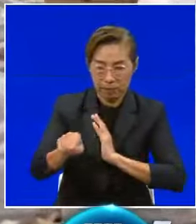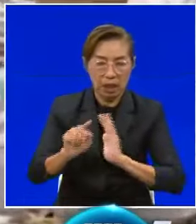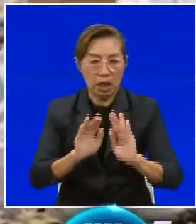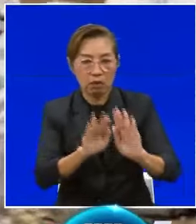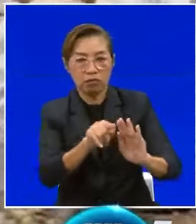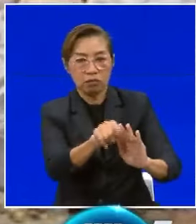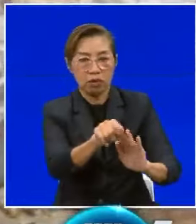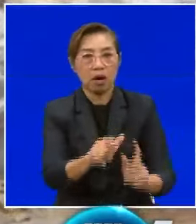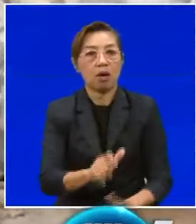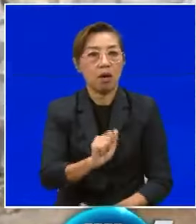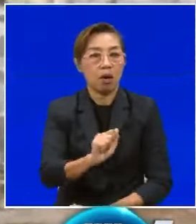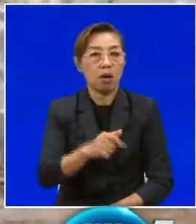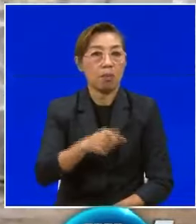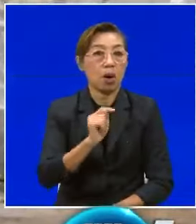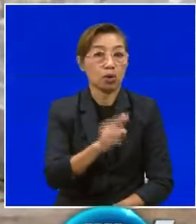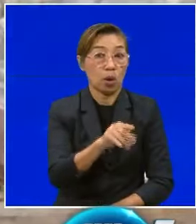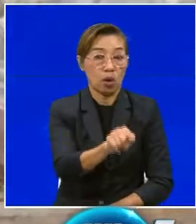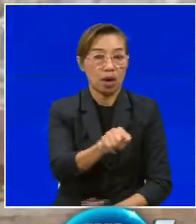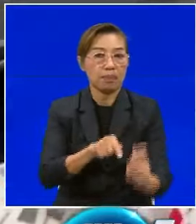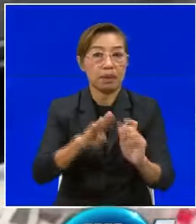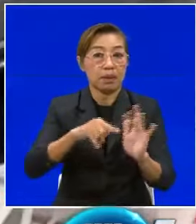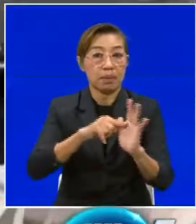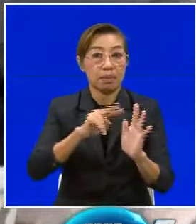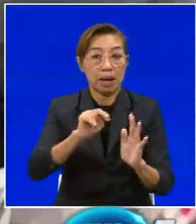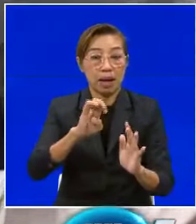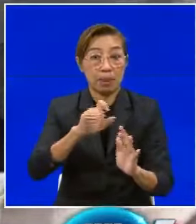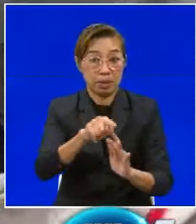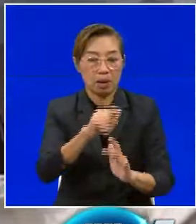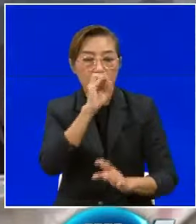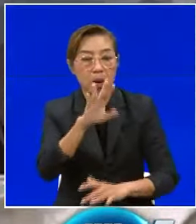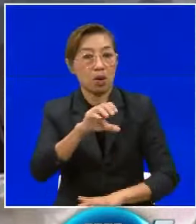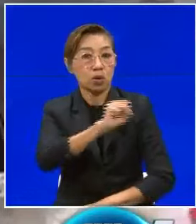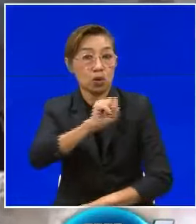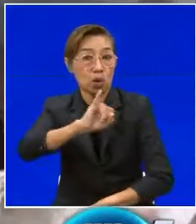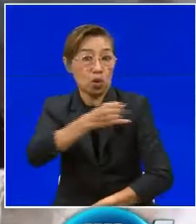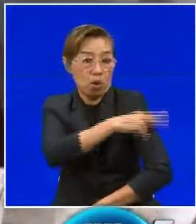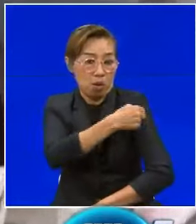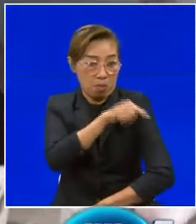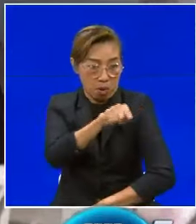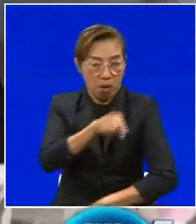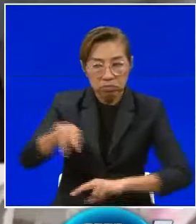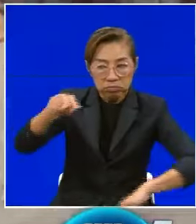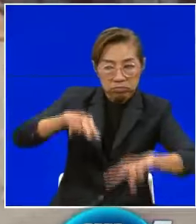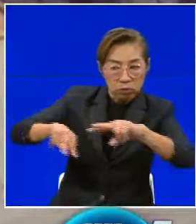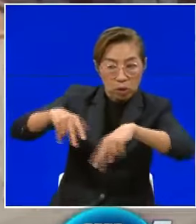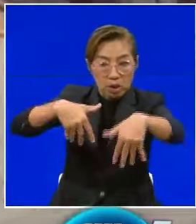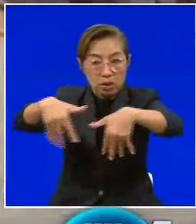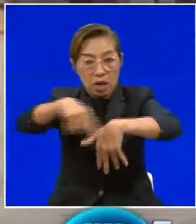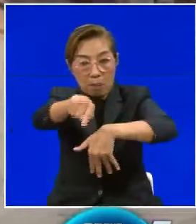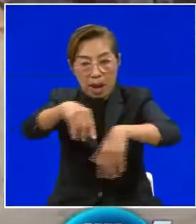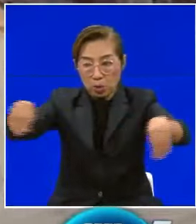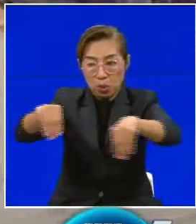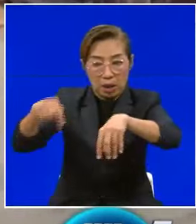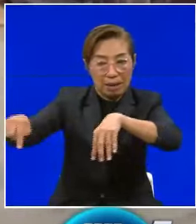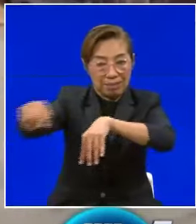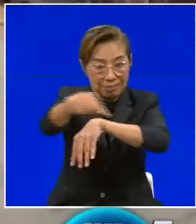ายที่ทำการปกครองอำเภอบ้านบึงนะคะประสานสำนักงานสาธารณสุขในพื้นที่บ้านบึงติดตามเฝ้าระวังผลกระทบด้านสุขภาพของกลุ่